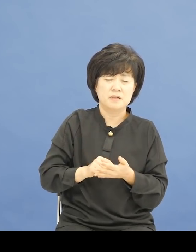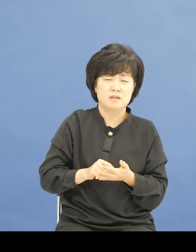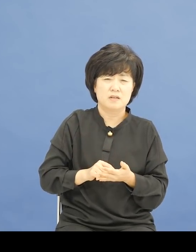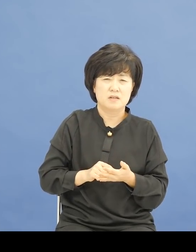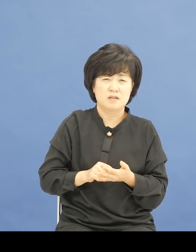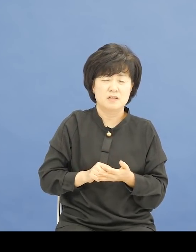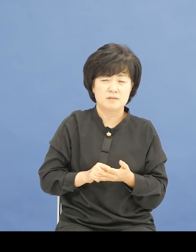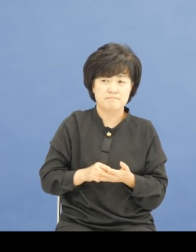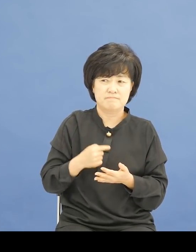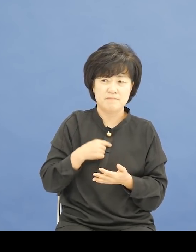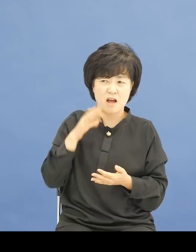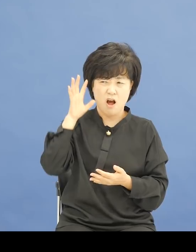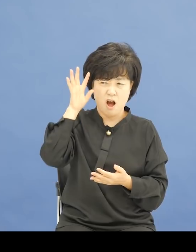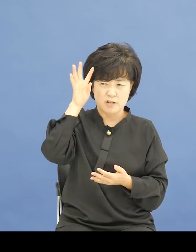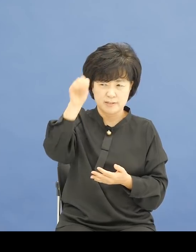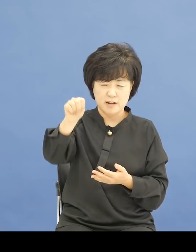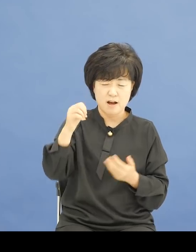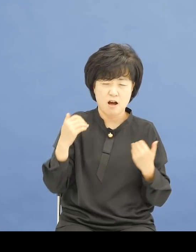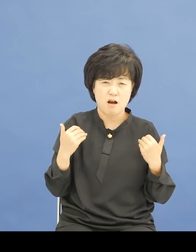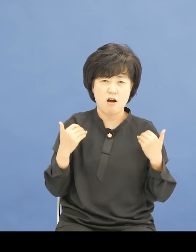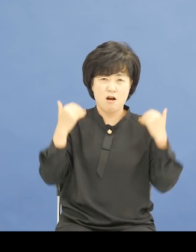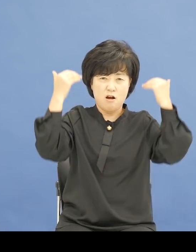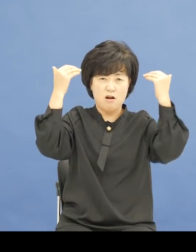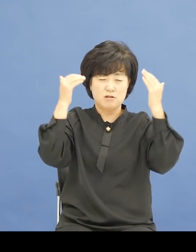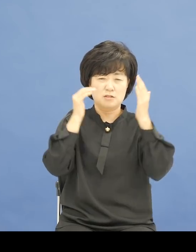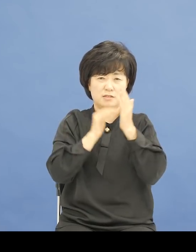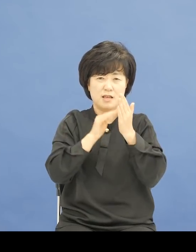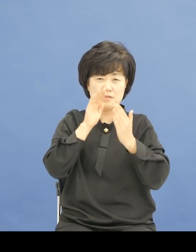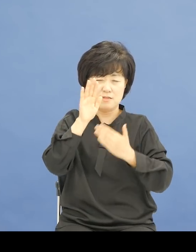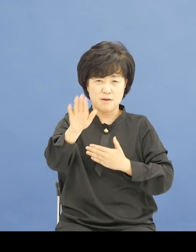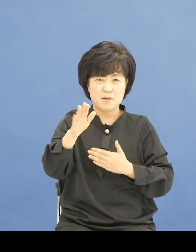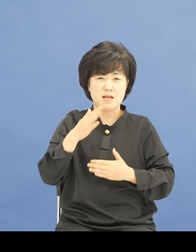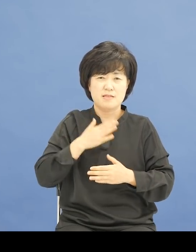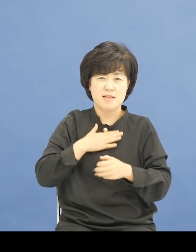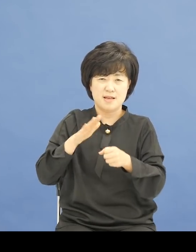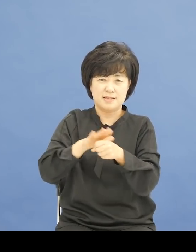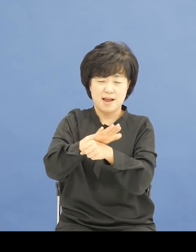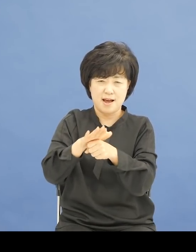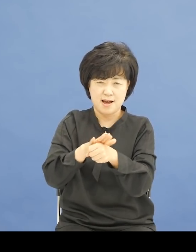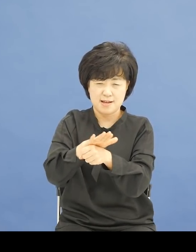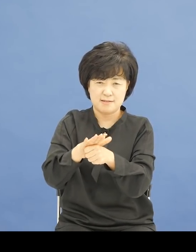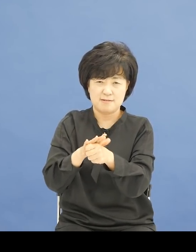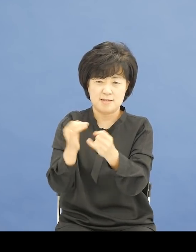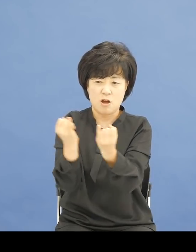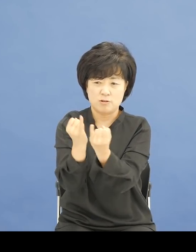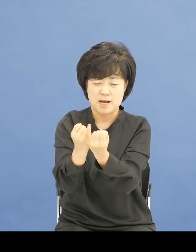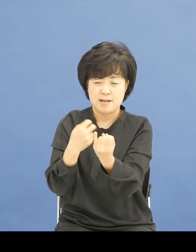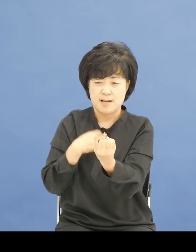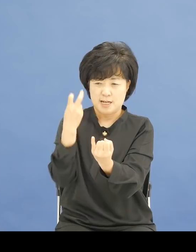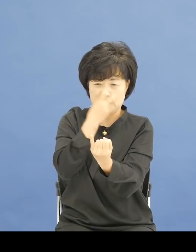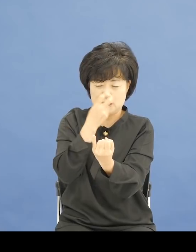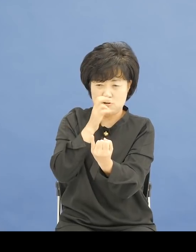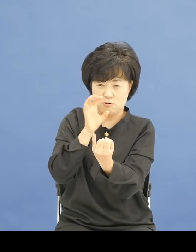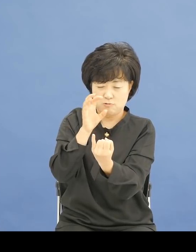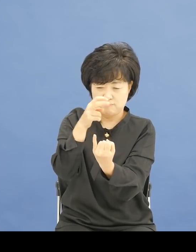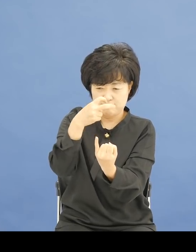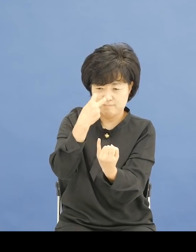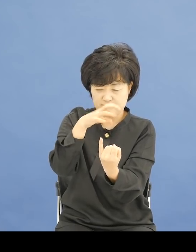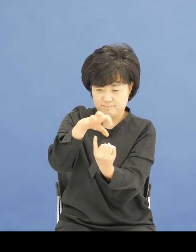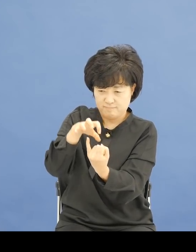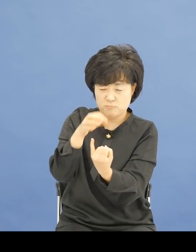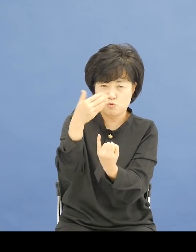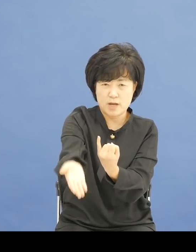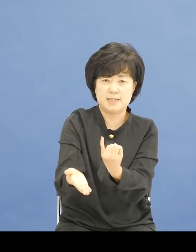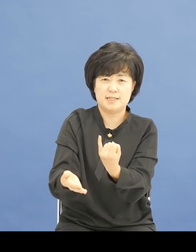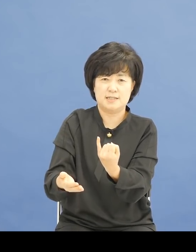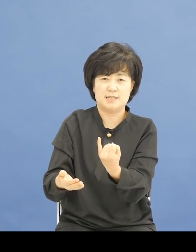갑자기 그런 마음이 올라왔어요. 언젠가 내가 어른이 되면 내가 사랑하는 여자는 사랑해주고 지켜주는 그런 멋진